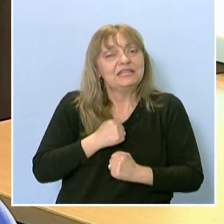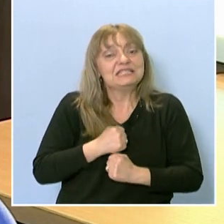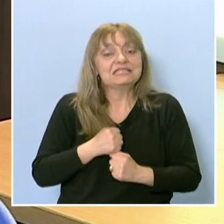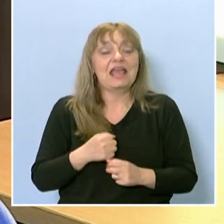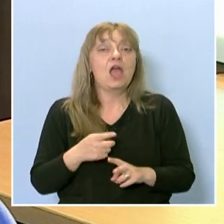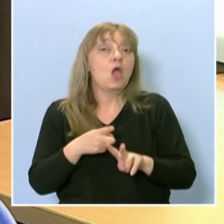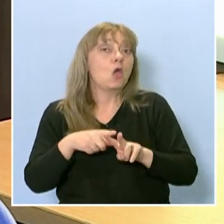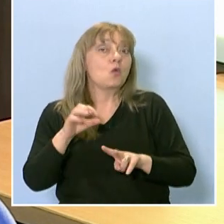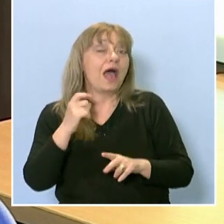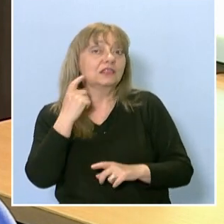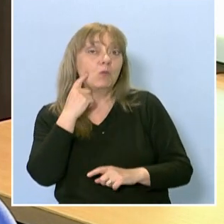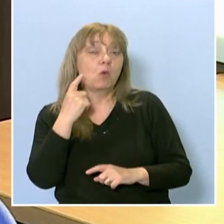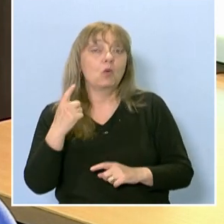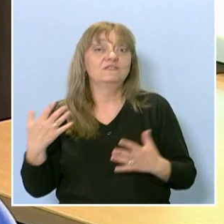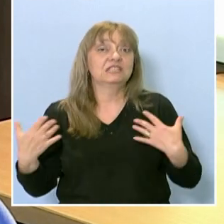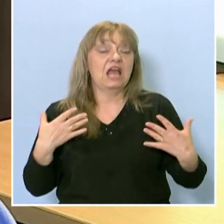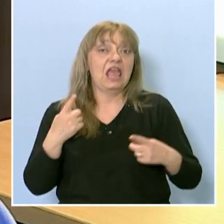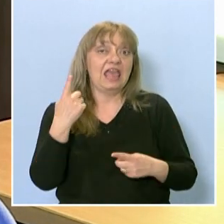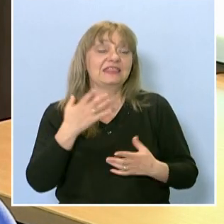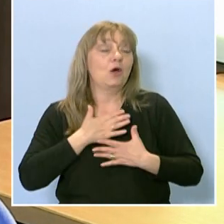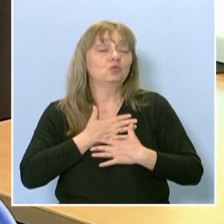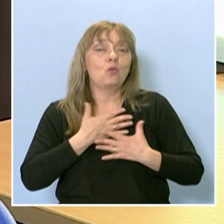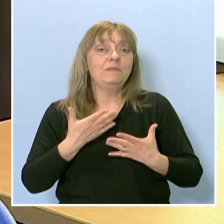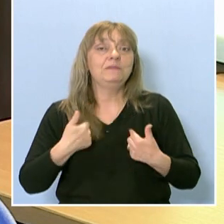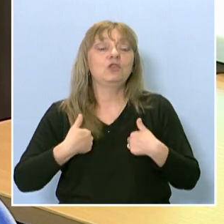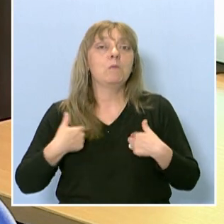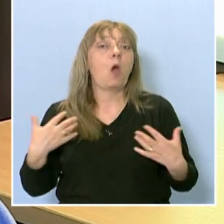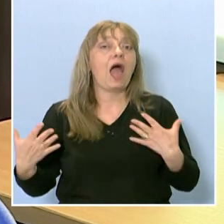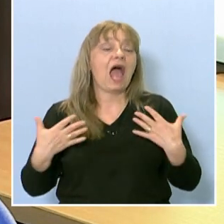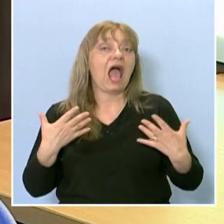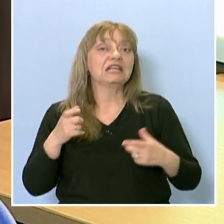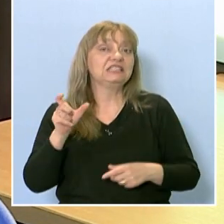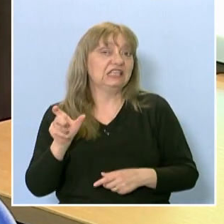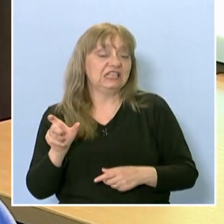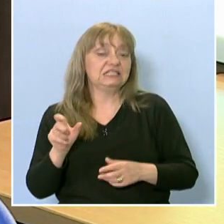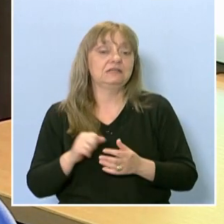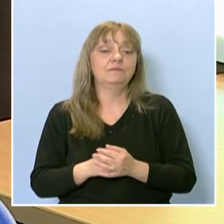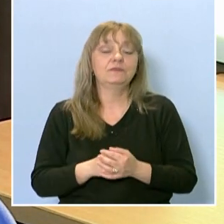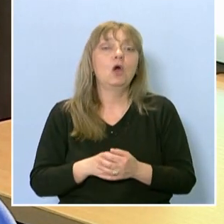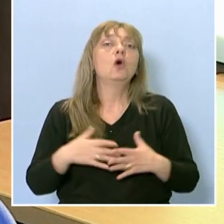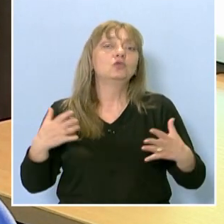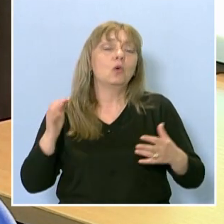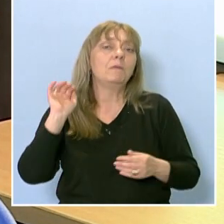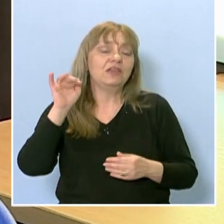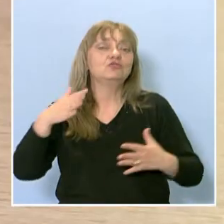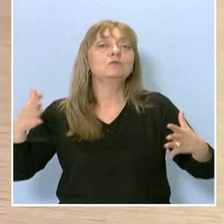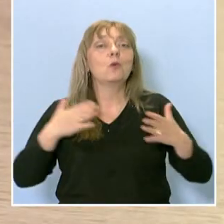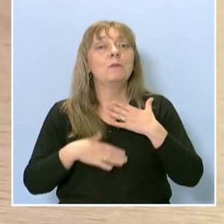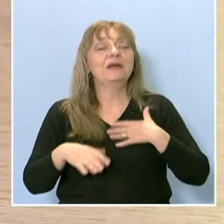Йоана Буковска е една от любимите ми актриси, но наистина беше доста приятно